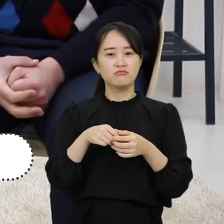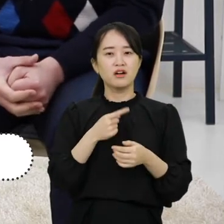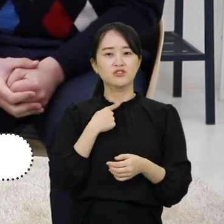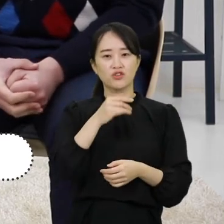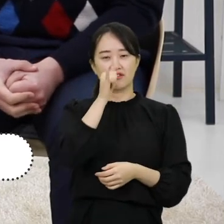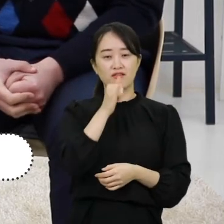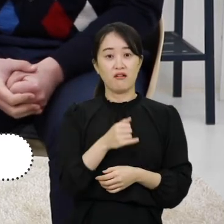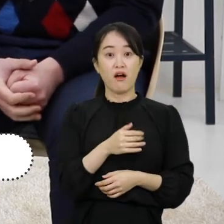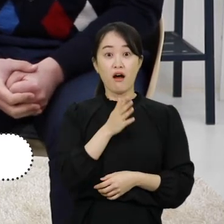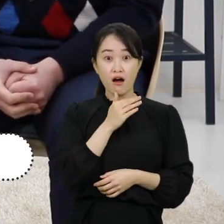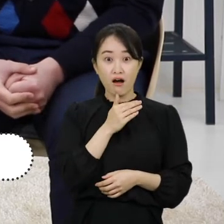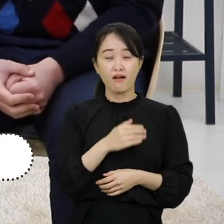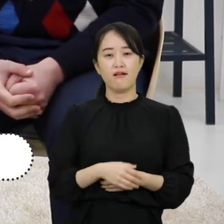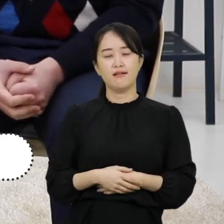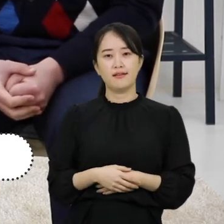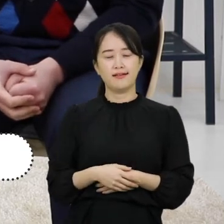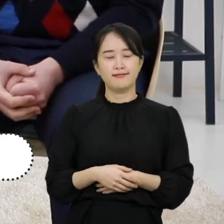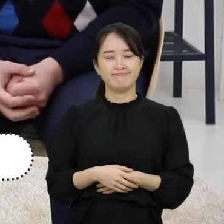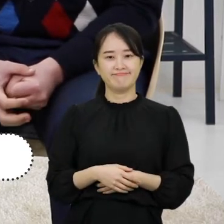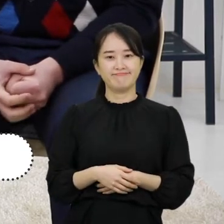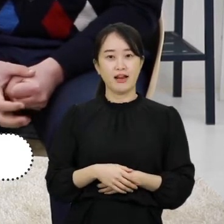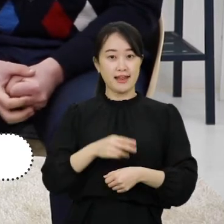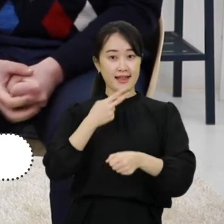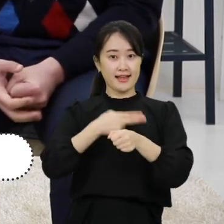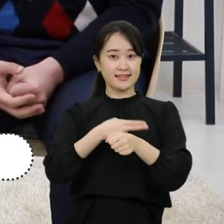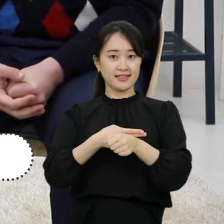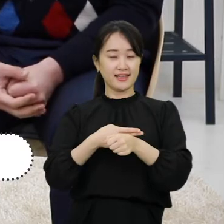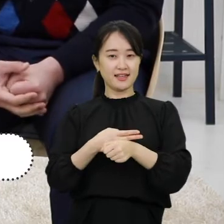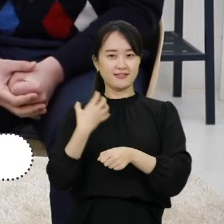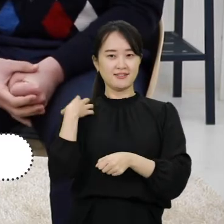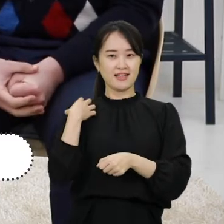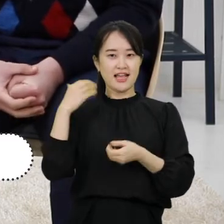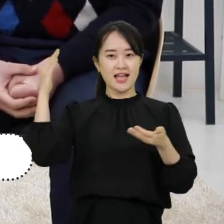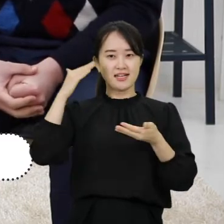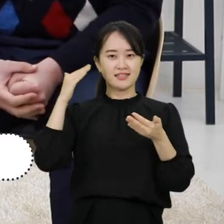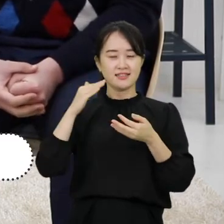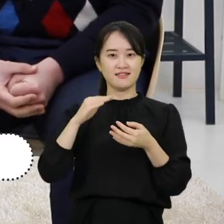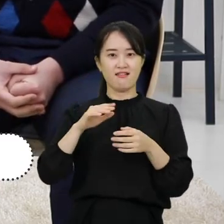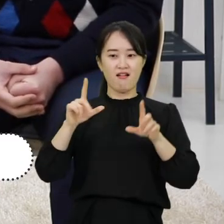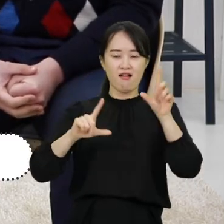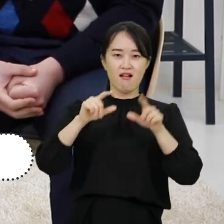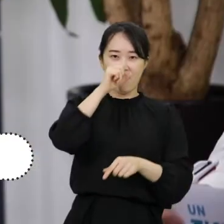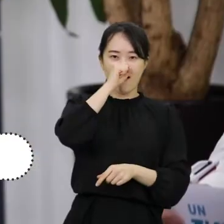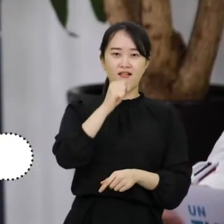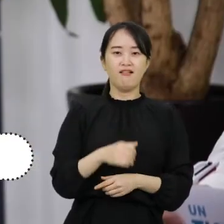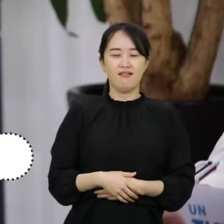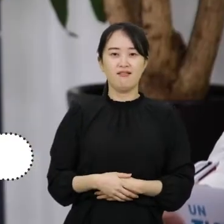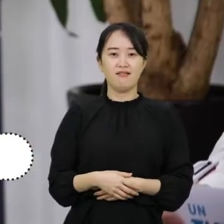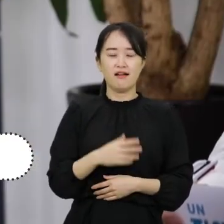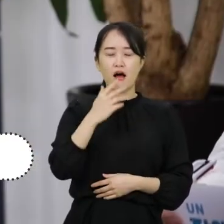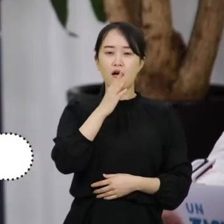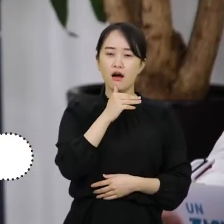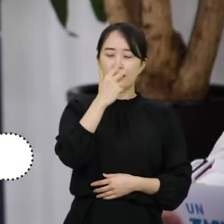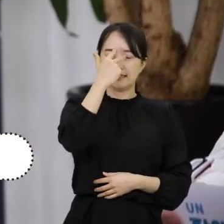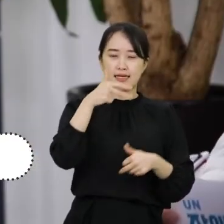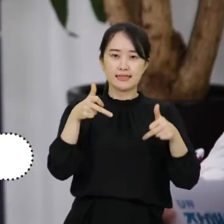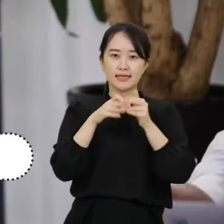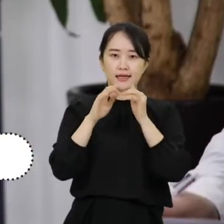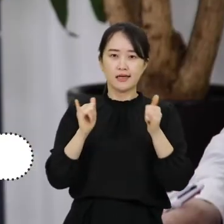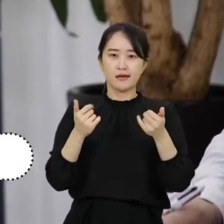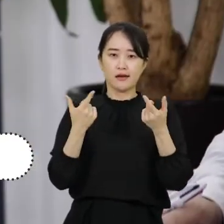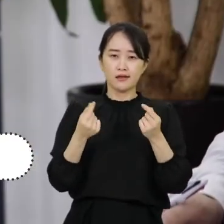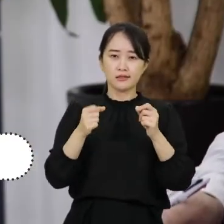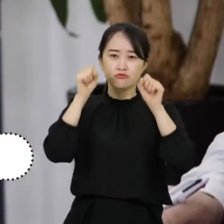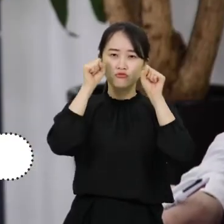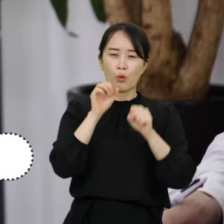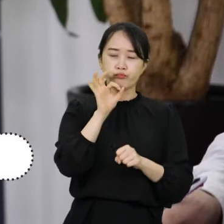수업을 했었어요. 아, 그래요? 제가 1일 강사가 돼서 학생들의 반응이 굉장히 좋았고 시각장애인이